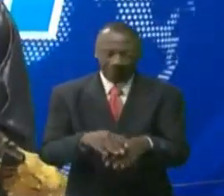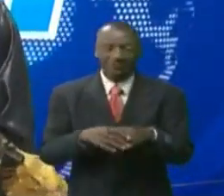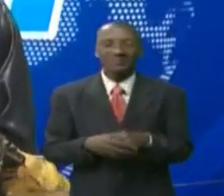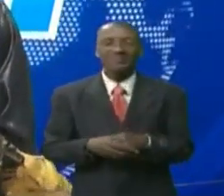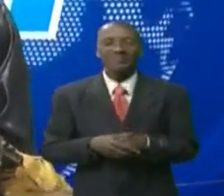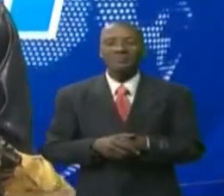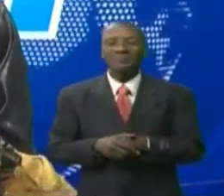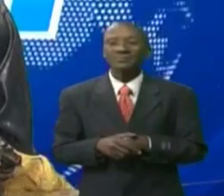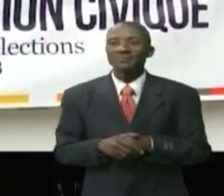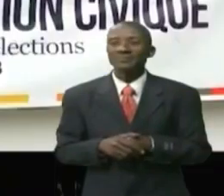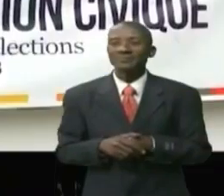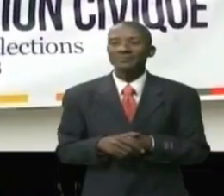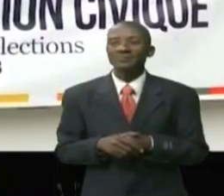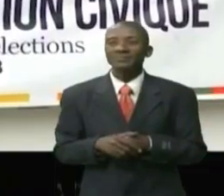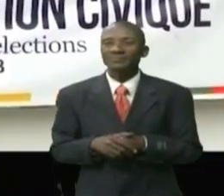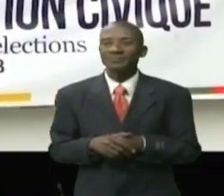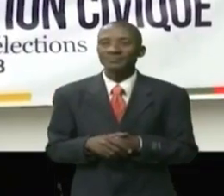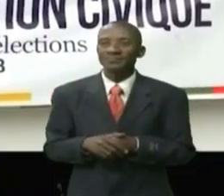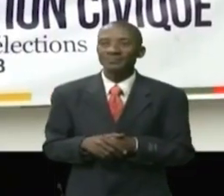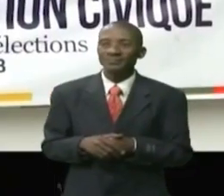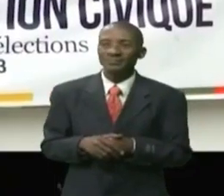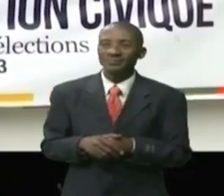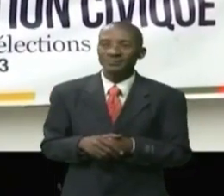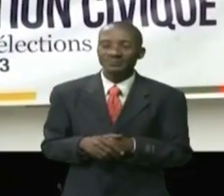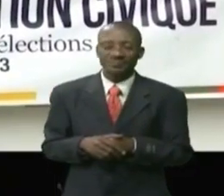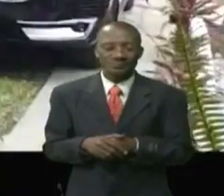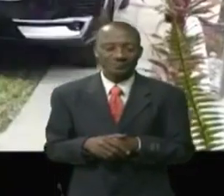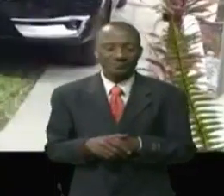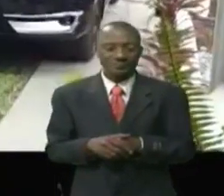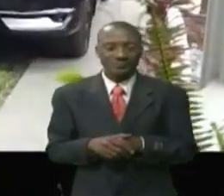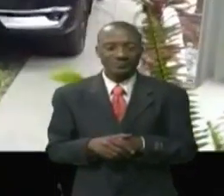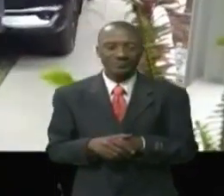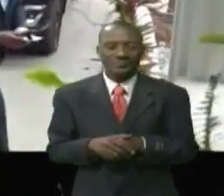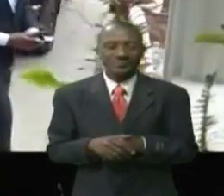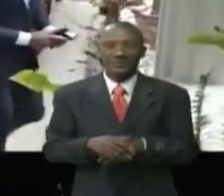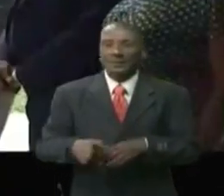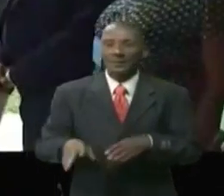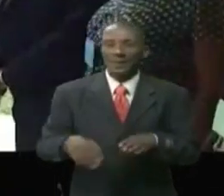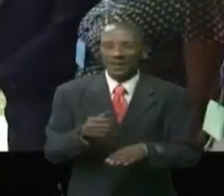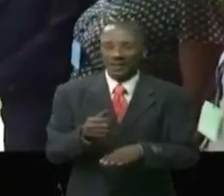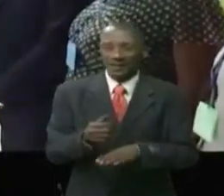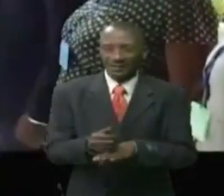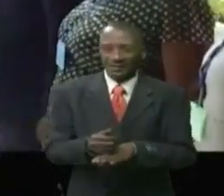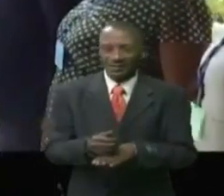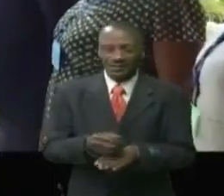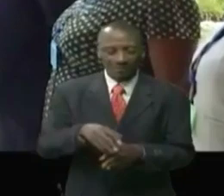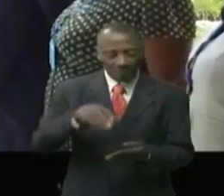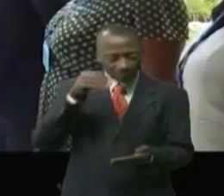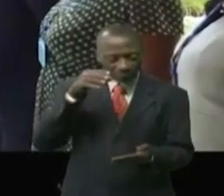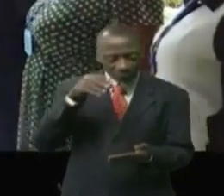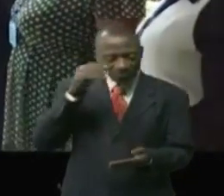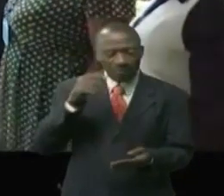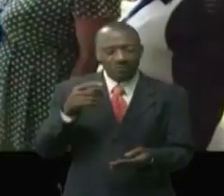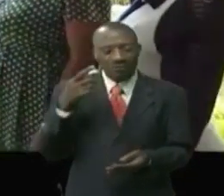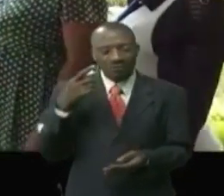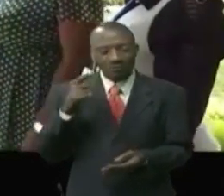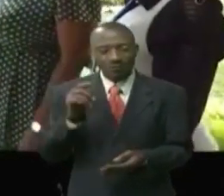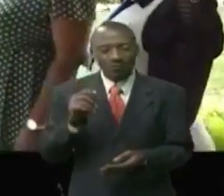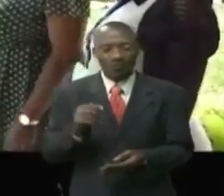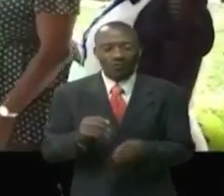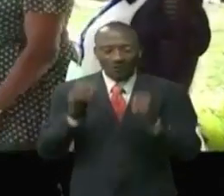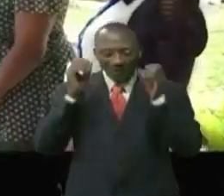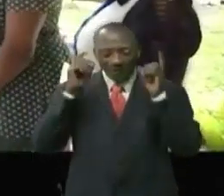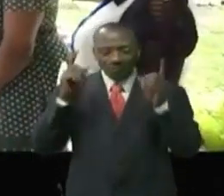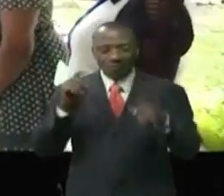ce reportage acquérir les connaissances sur les principe de l'information et de l'éducation civique électorale